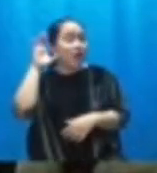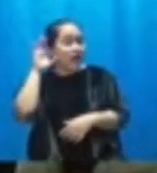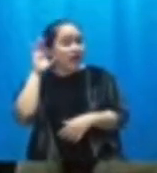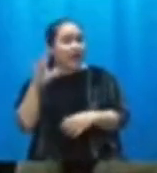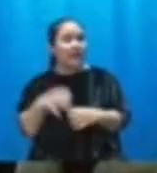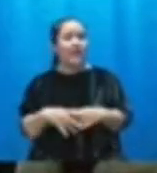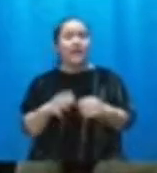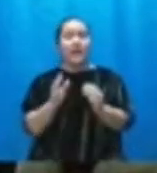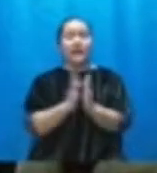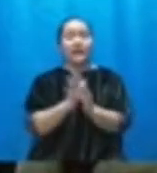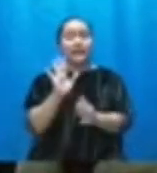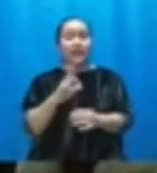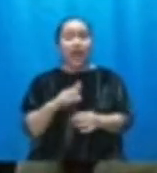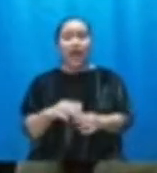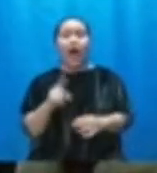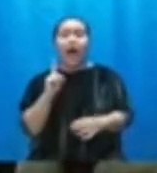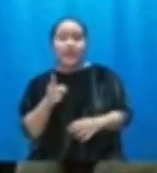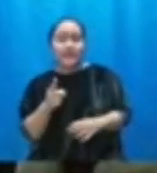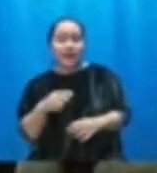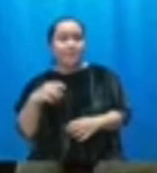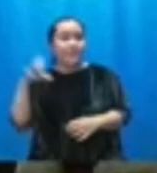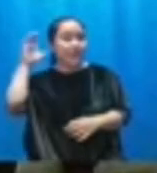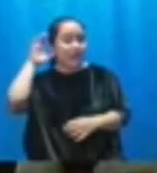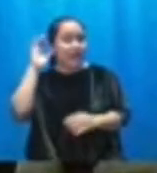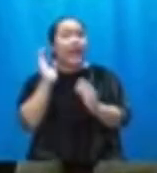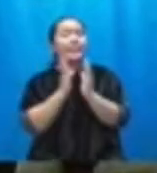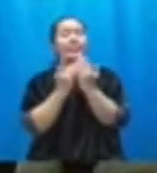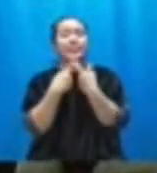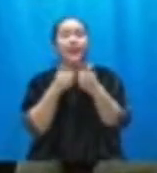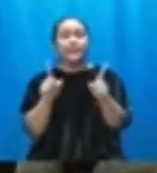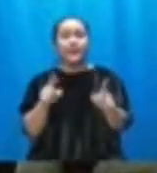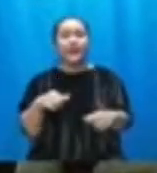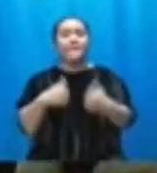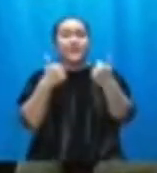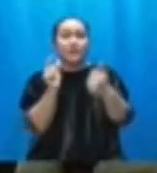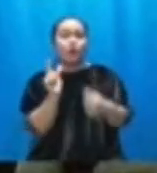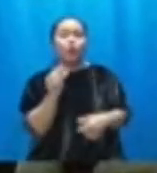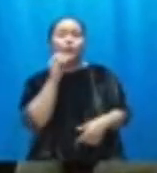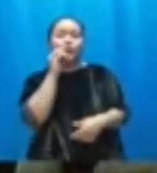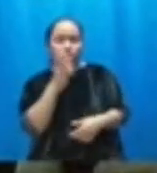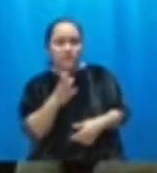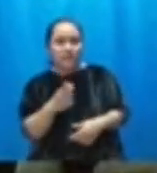hanya mendengarnya tapi mengucapkannya Hai artinya